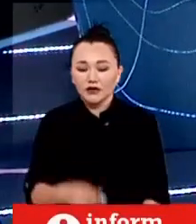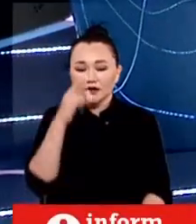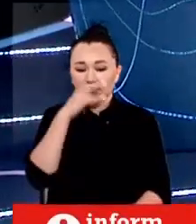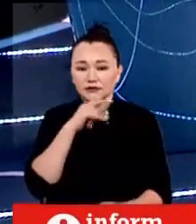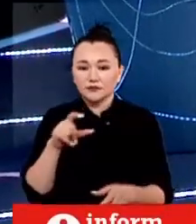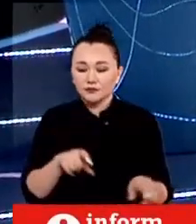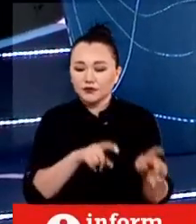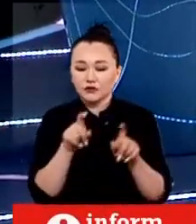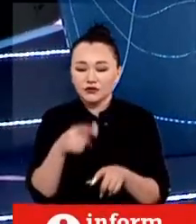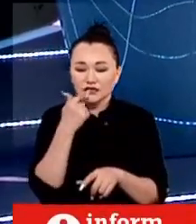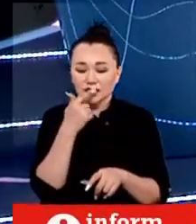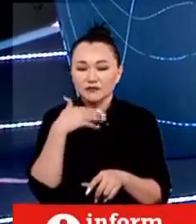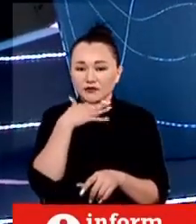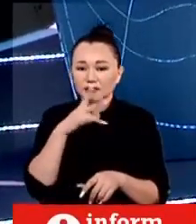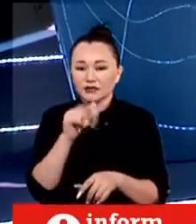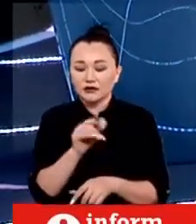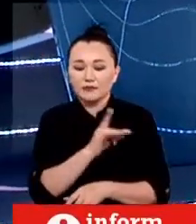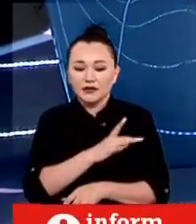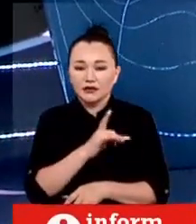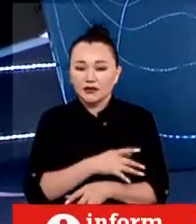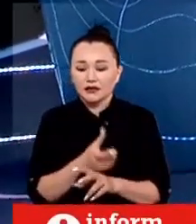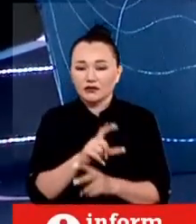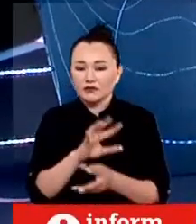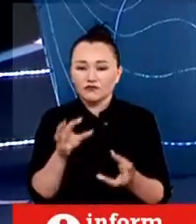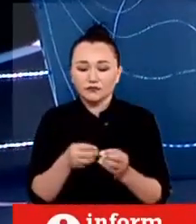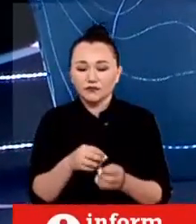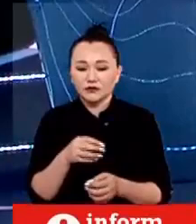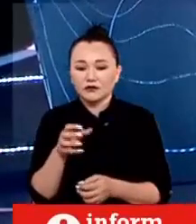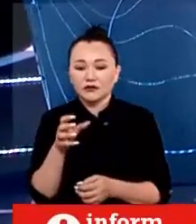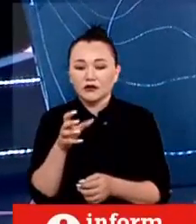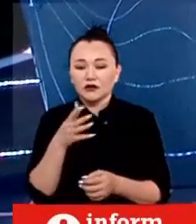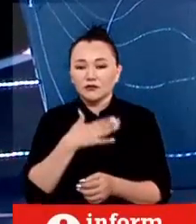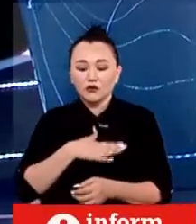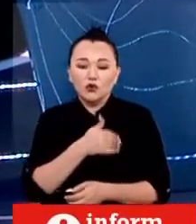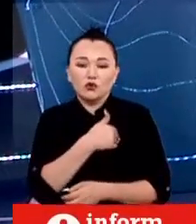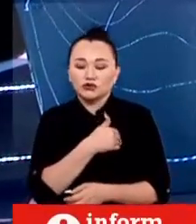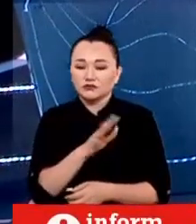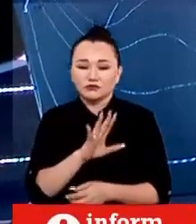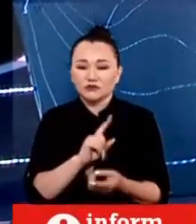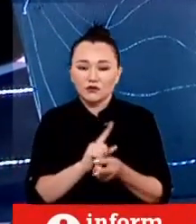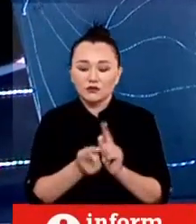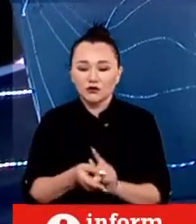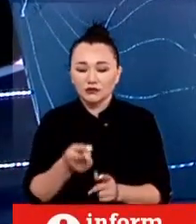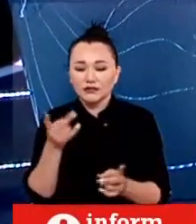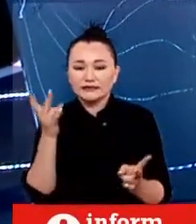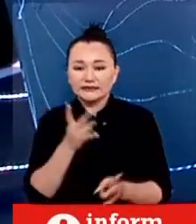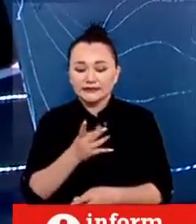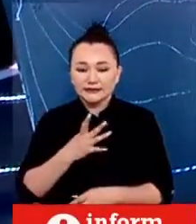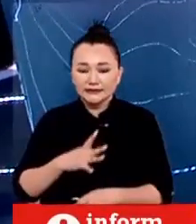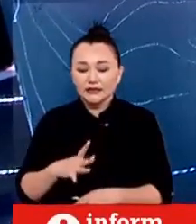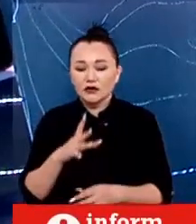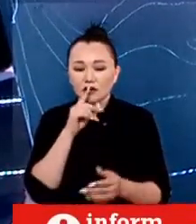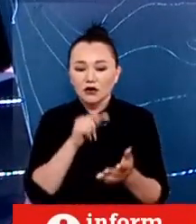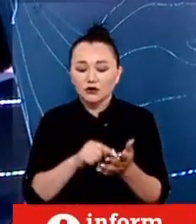Казахстанцы переходят с красного мяса на белое. И это вовсе не прихоть, а скорее необходимость. Ведь красное мясо гораздо дороже